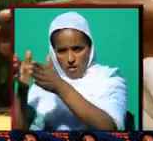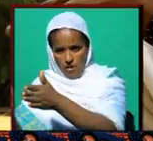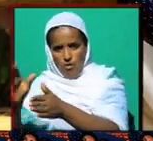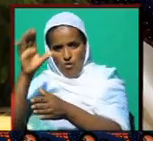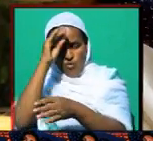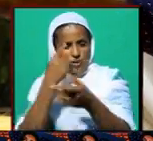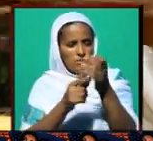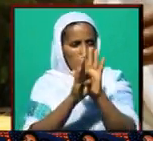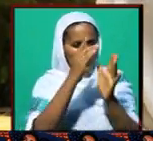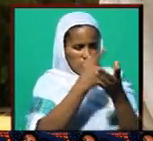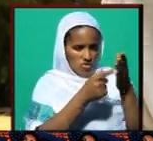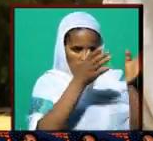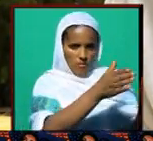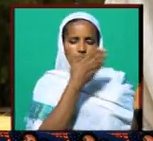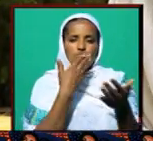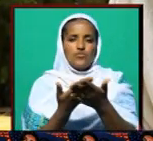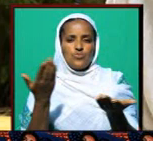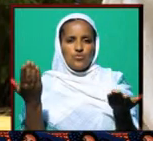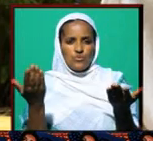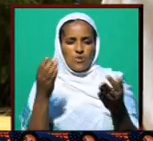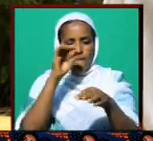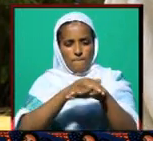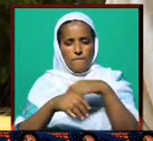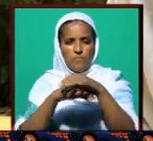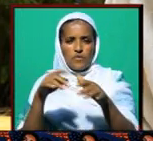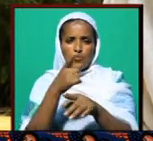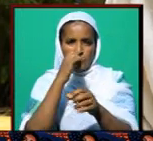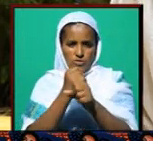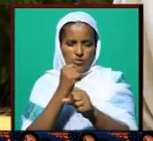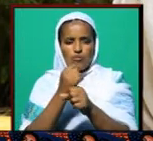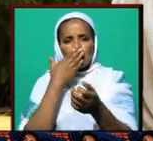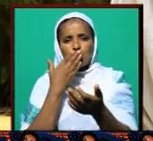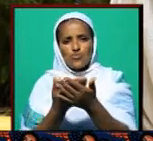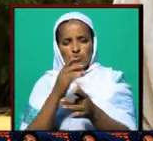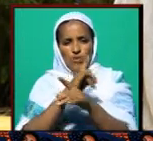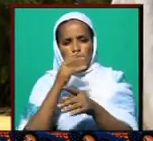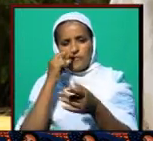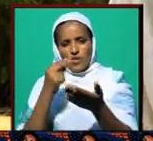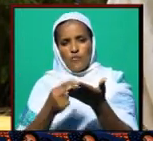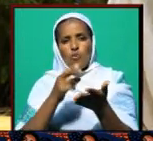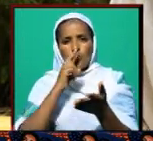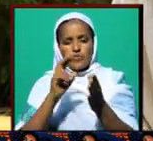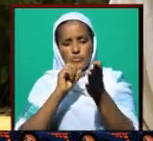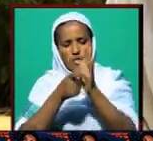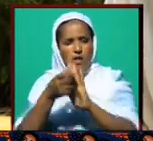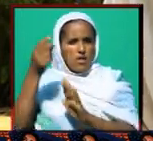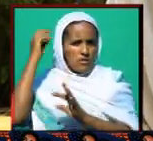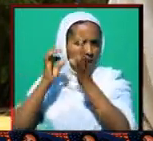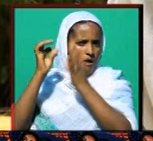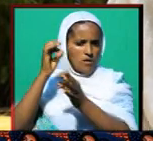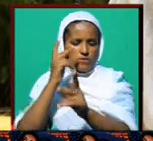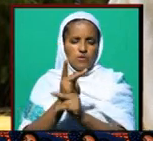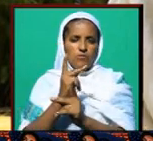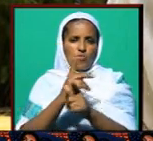እንደዚሁ የሴቶች በርም በአንድ እኩል አለ፣ የወንዶች በርም አለና እንደዚህም ቢሰሩ የሚመች ከሆነ ማለት ነው። እነዚህም ቢሰሩ በጎ